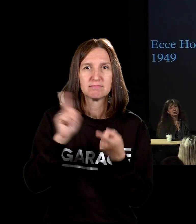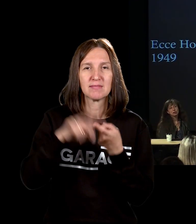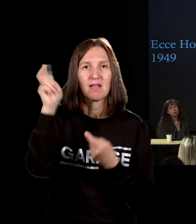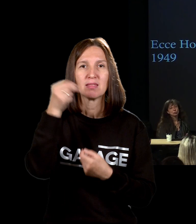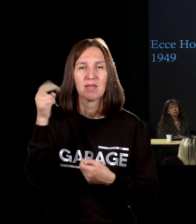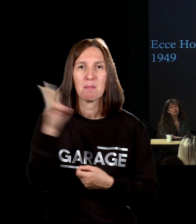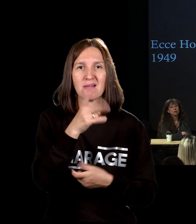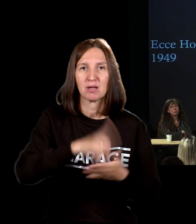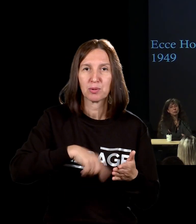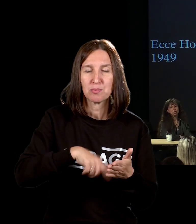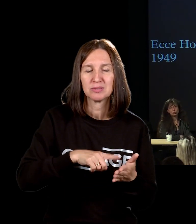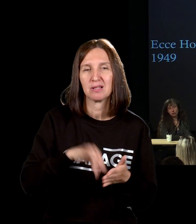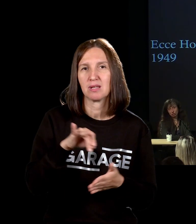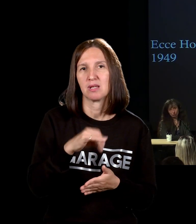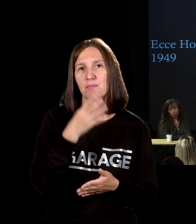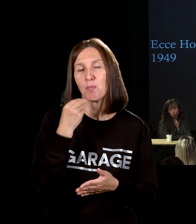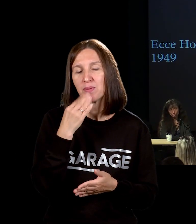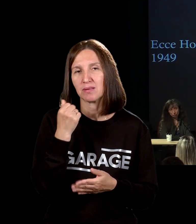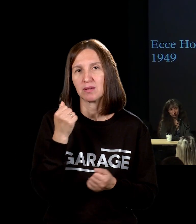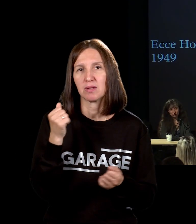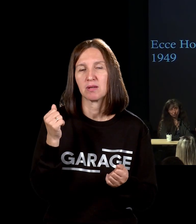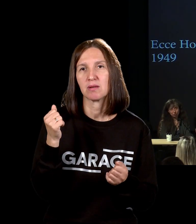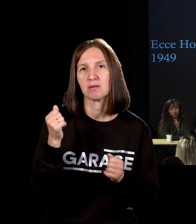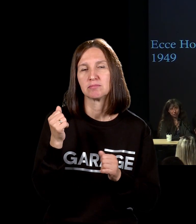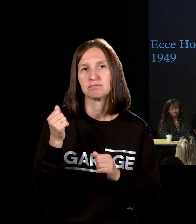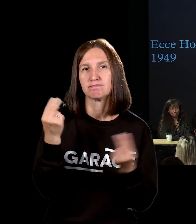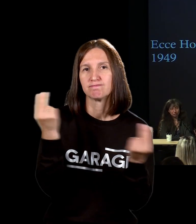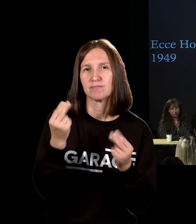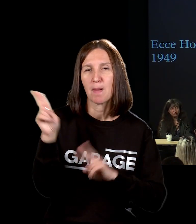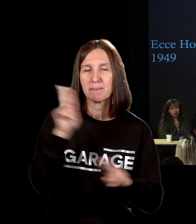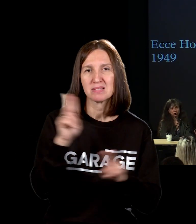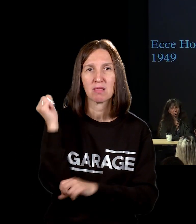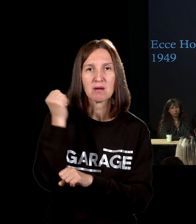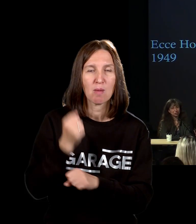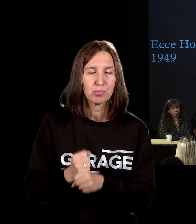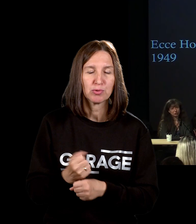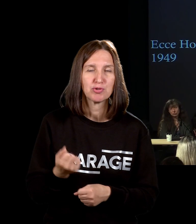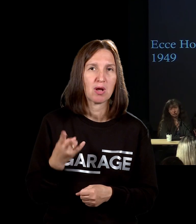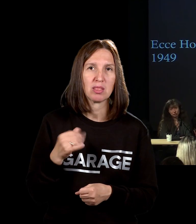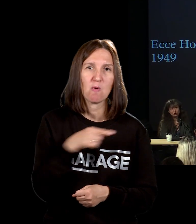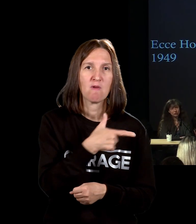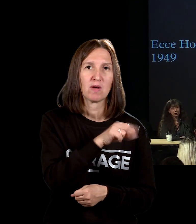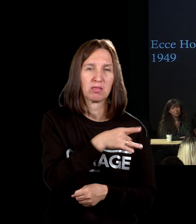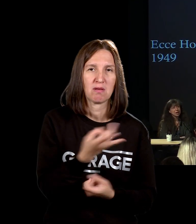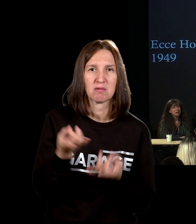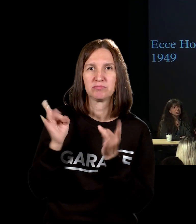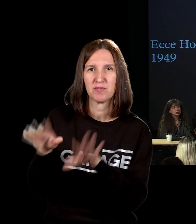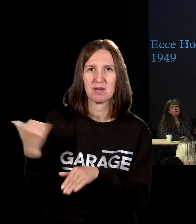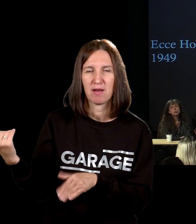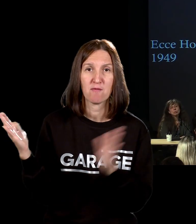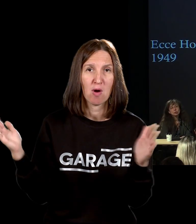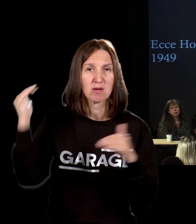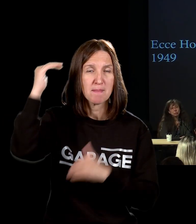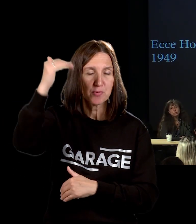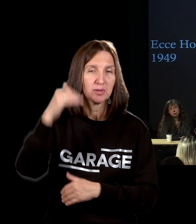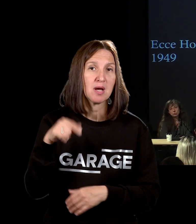пытается писать, даже у него были какие-то попытки писать там рабочих, которые, тем не менее, ни на одну из ГДРовских выставок не взяли. Его